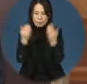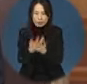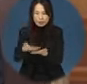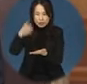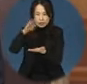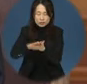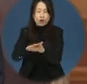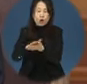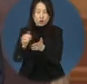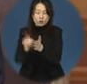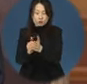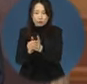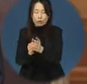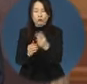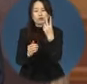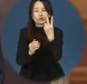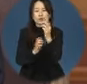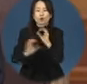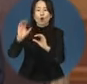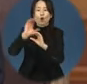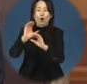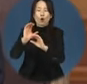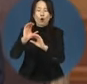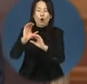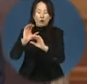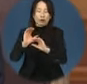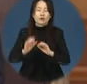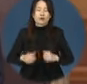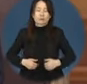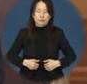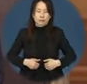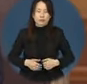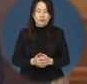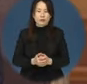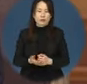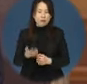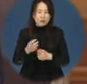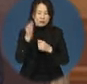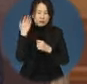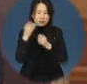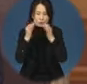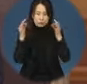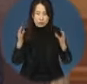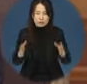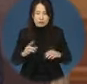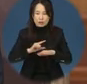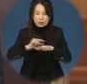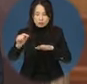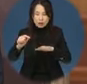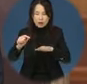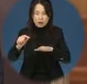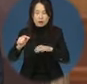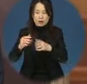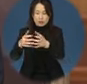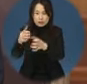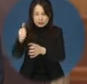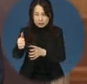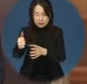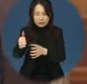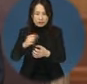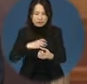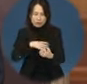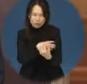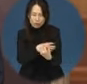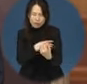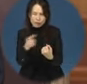보안을 했습니다 예 역원 아니라 그러면 그동안 지방의회가 사실은 지방자치단체 장애 건 행세를